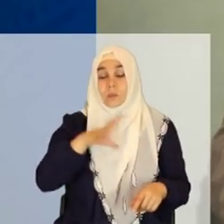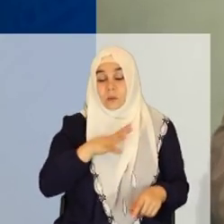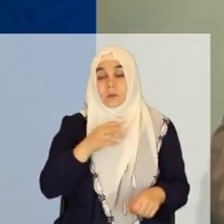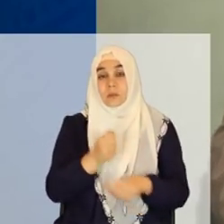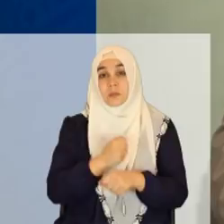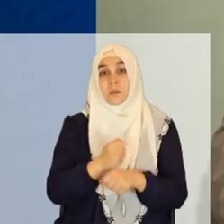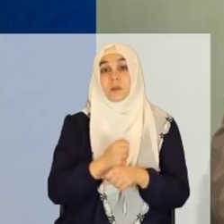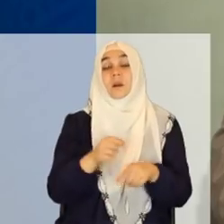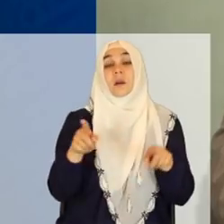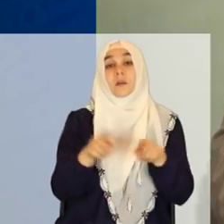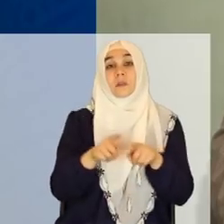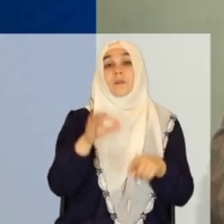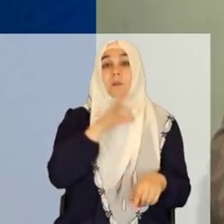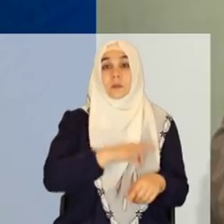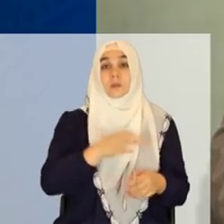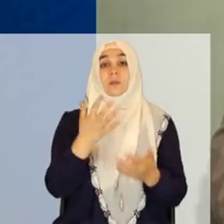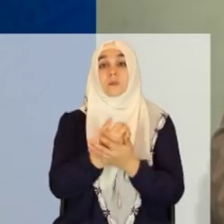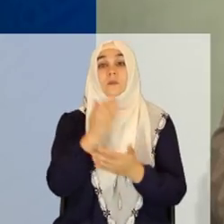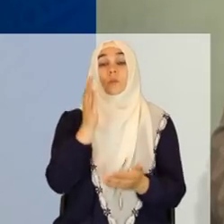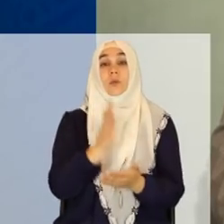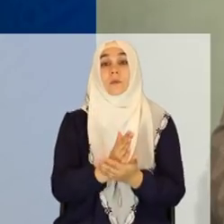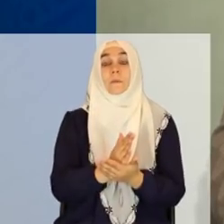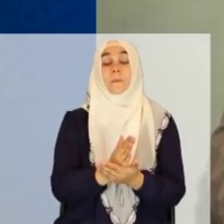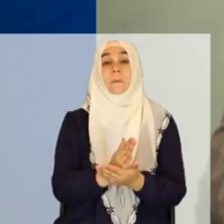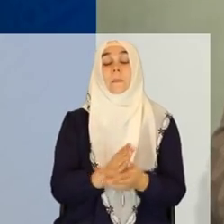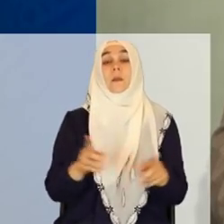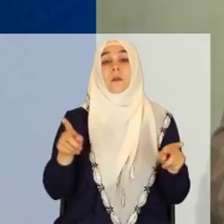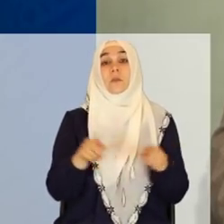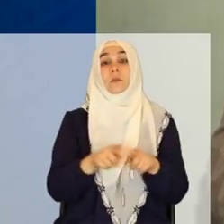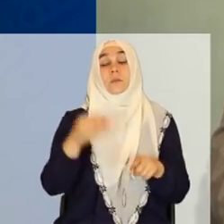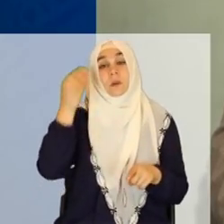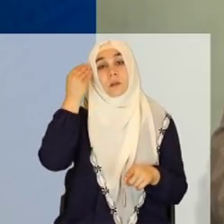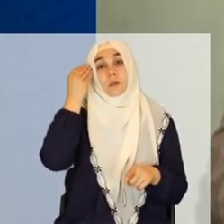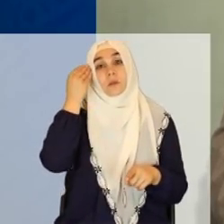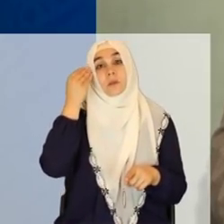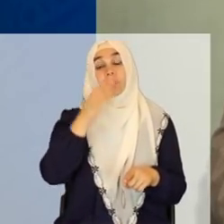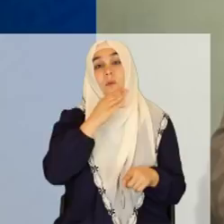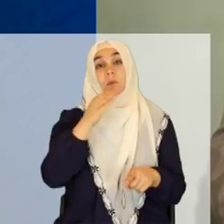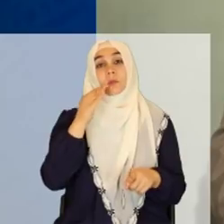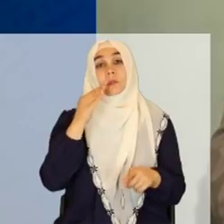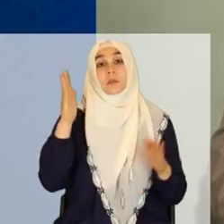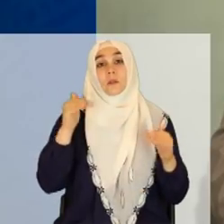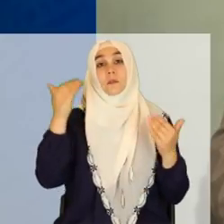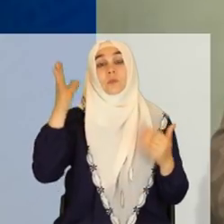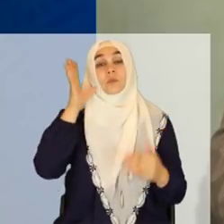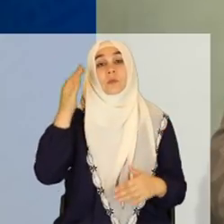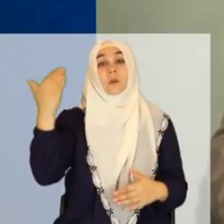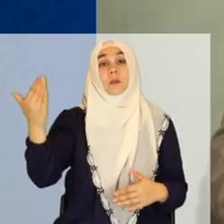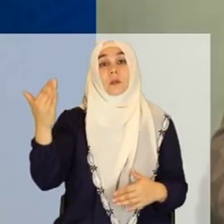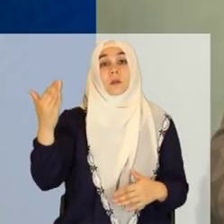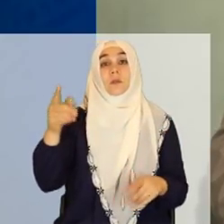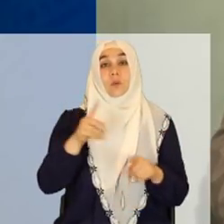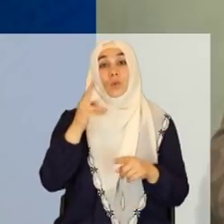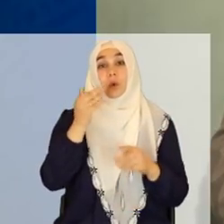qilindi. Bu narsani foydalari ham bo'lgan. Bunaqa ma'noda demak biz alhamdulillah mo'min musulmonlar